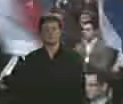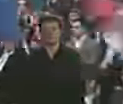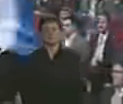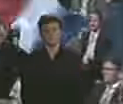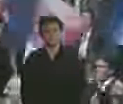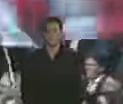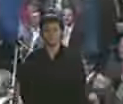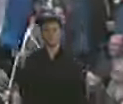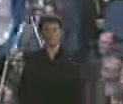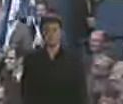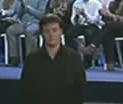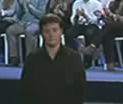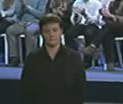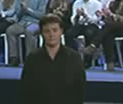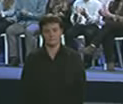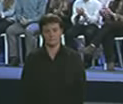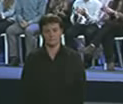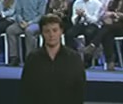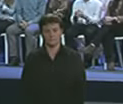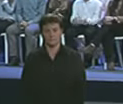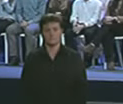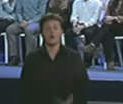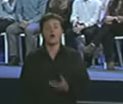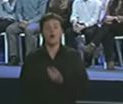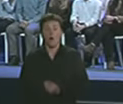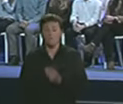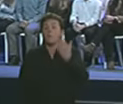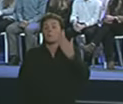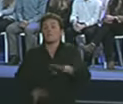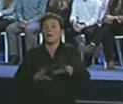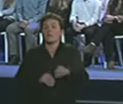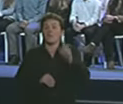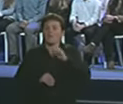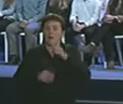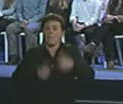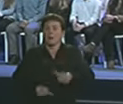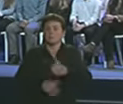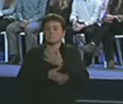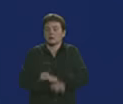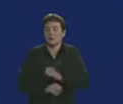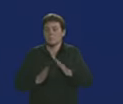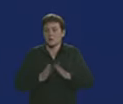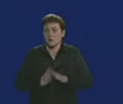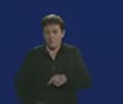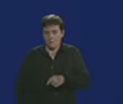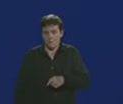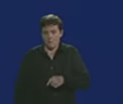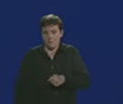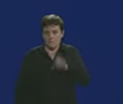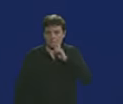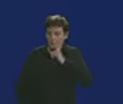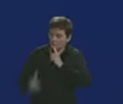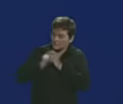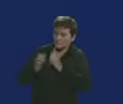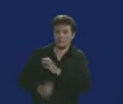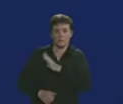Et j'aimerais qu'on m'explique ce que peut penser l'enfant de cette femme, incapable de parler avec son instituteur.